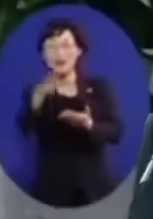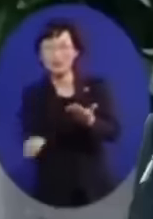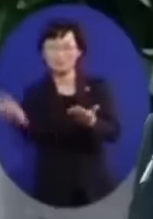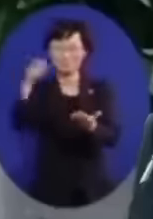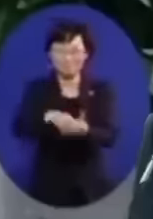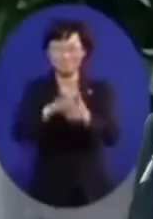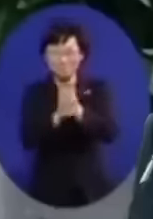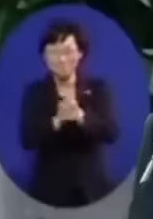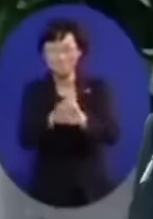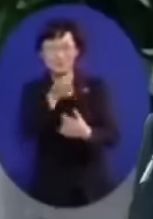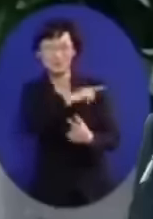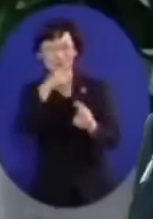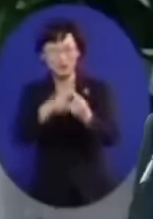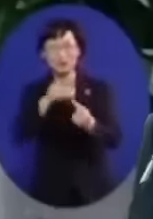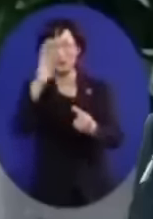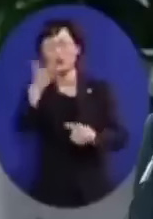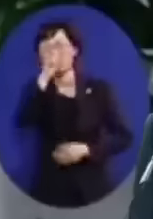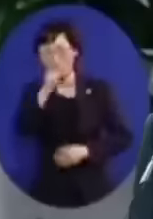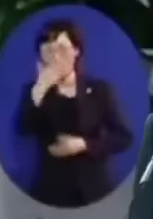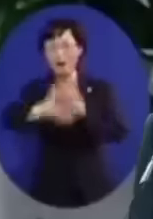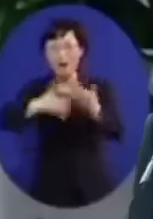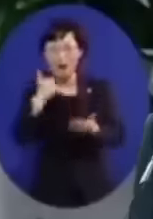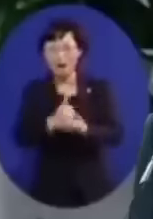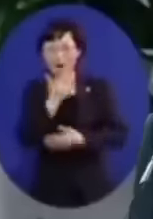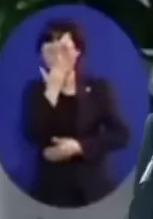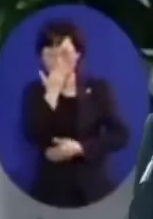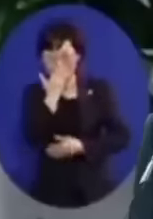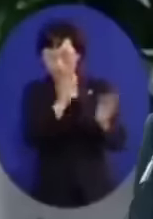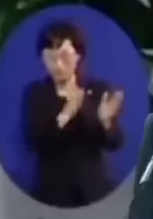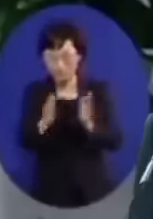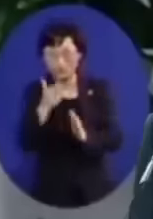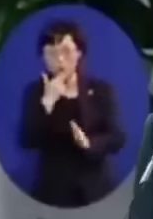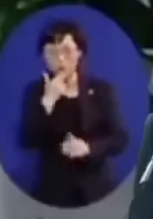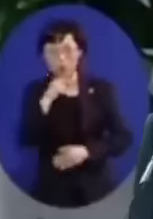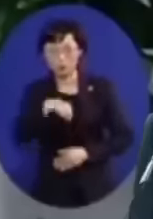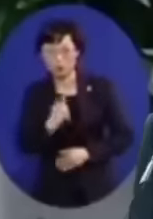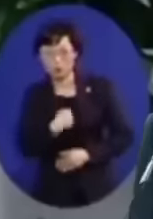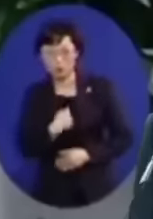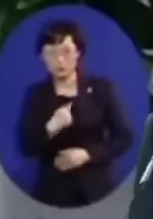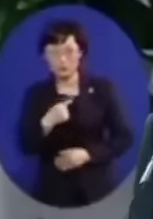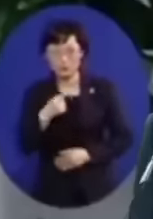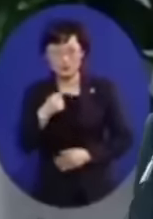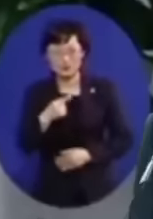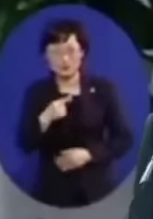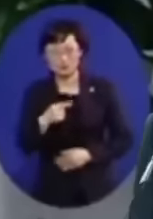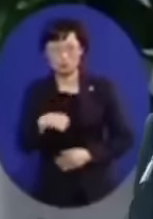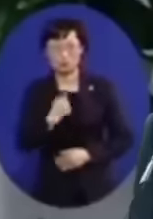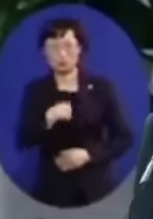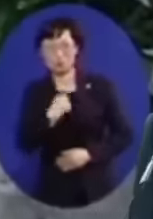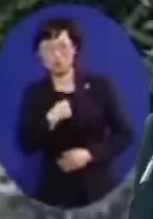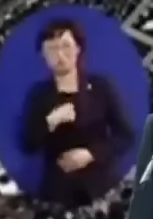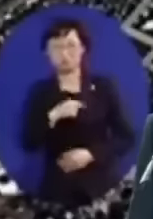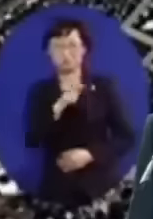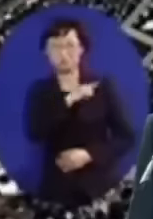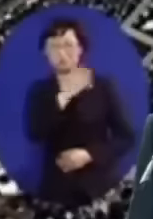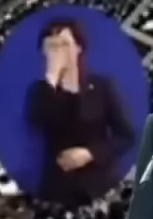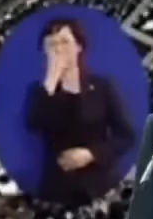해야지 하나님 앞에 겸비하지 않고 스스로 1등한다고 머리를 흔들면 폐망하는